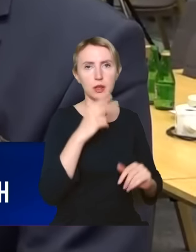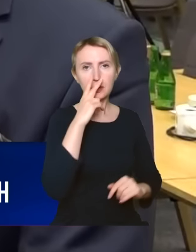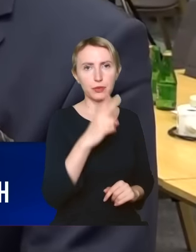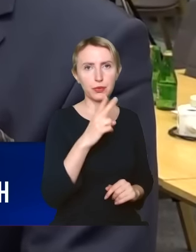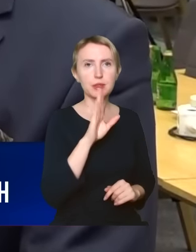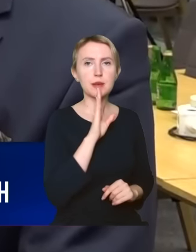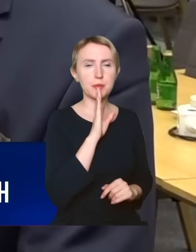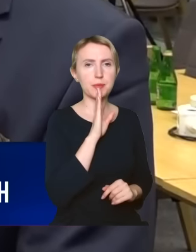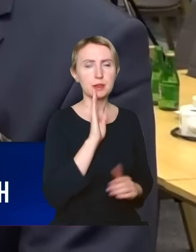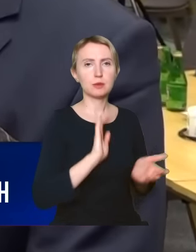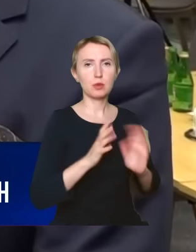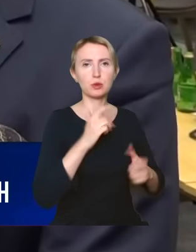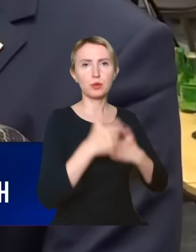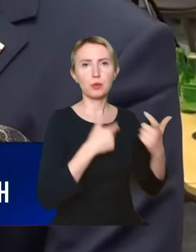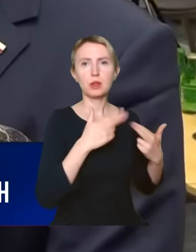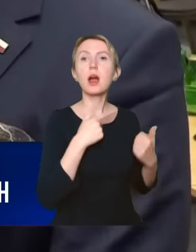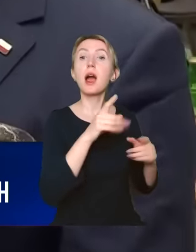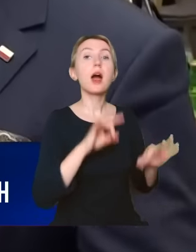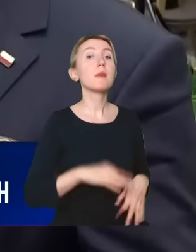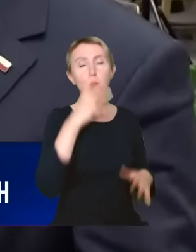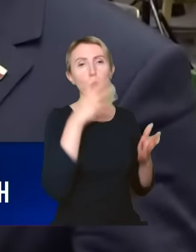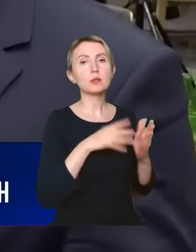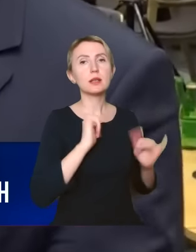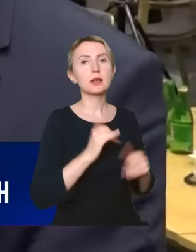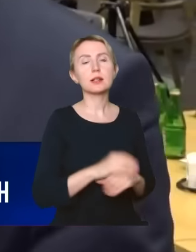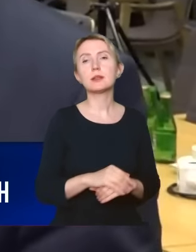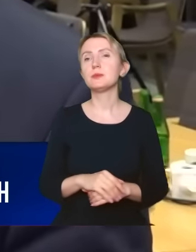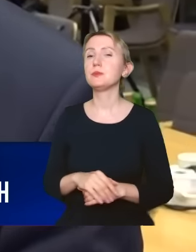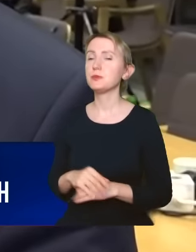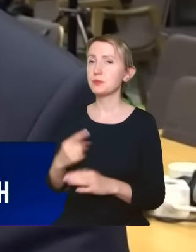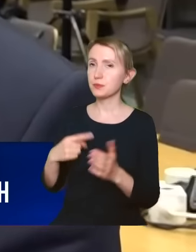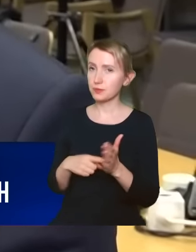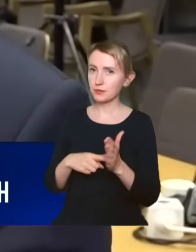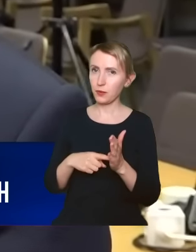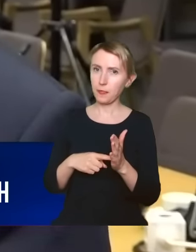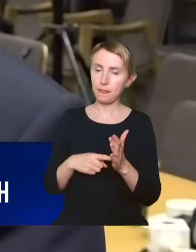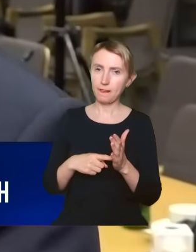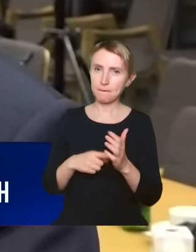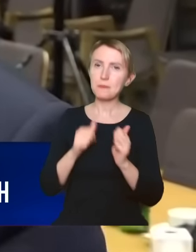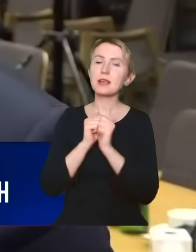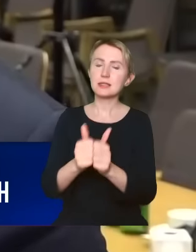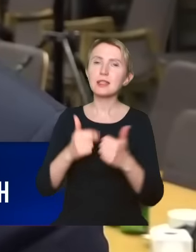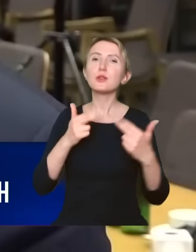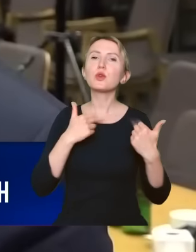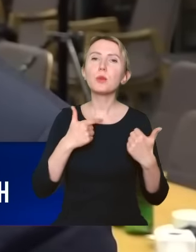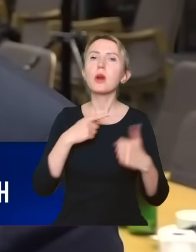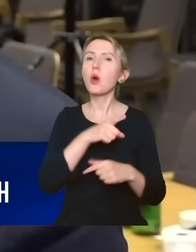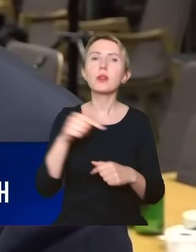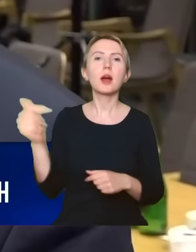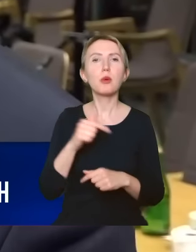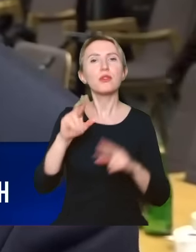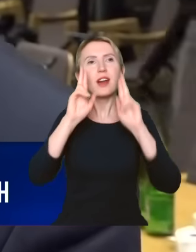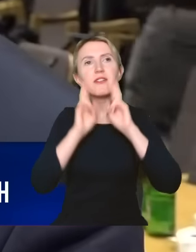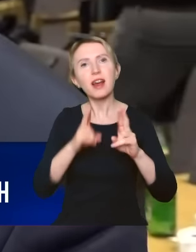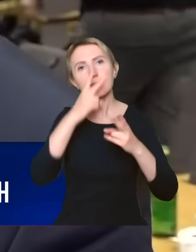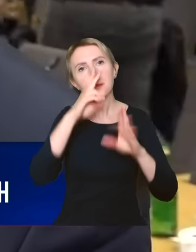typu sposób prowadzenia komisji. Jak pan go ocenia? No to jest właśnie funkcja tej komisji. Ona powinna ustalać fakty, ale tak